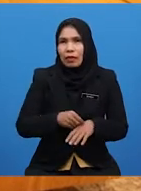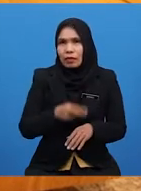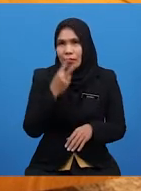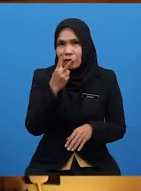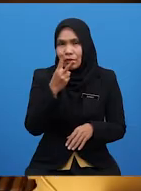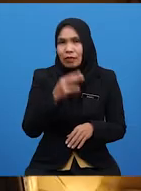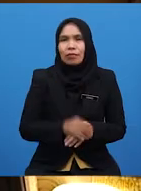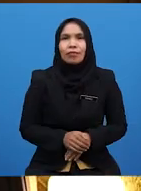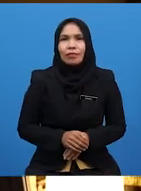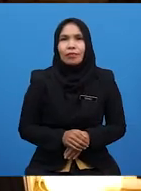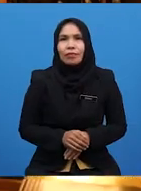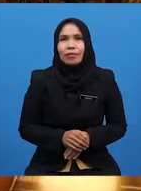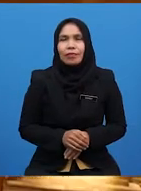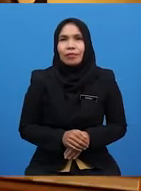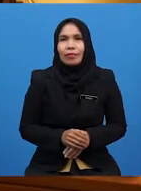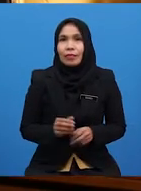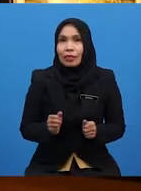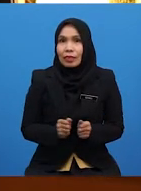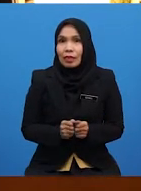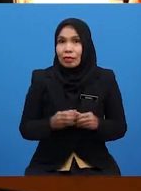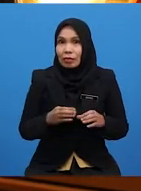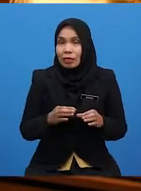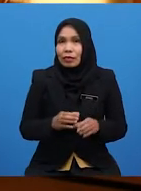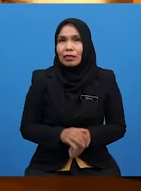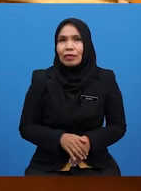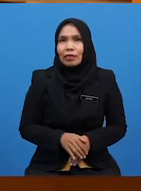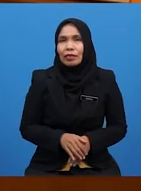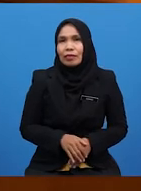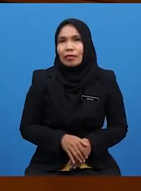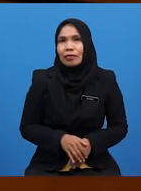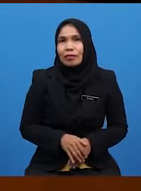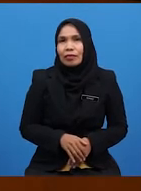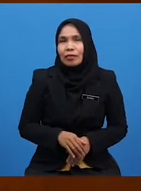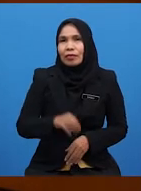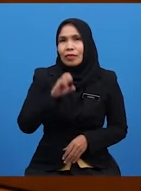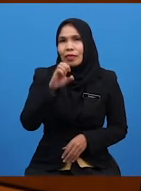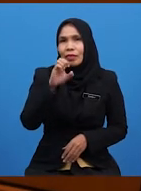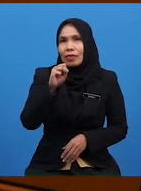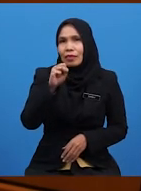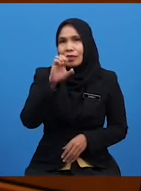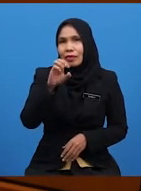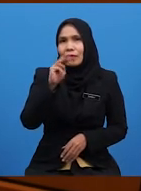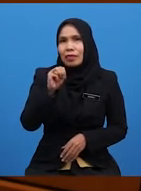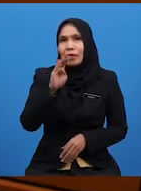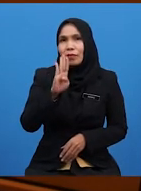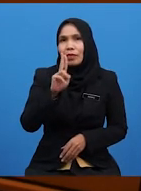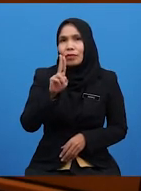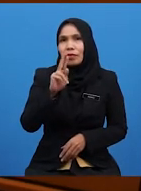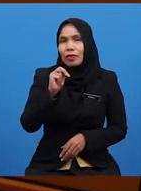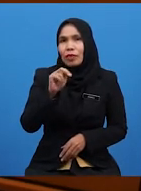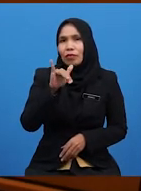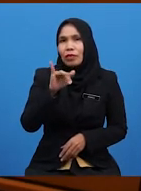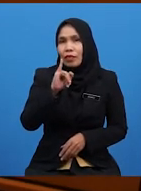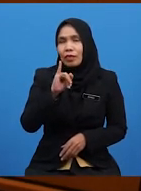segala kabel dan Swiss disebalik kabinet pembahagian ruang kabinet yang nampak review